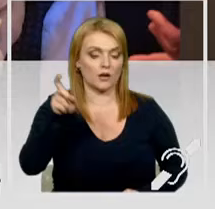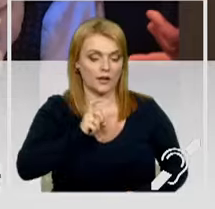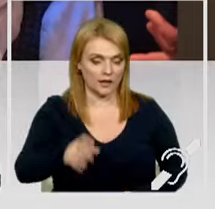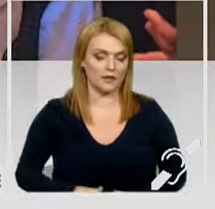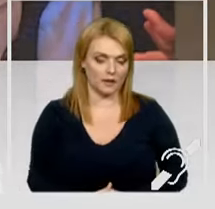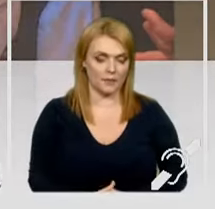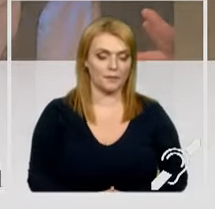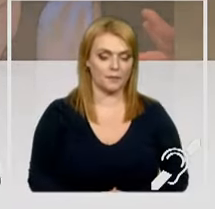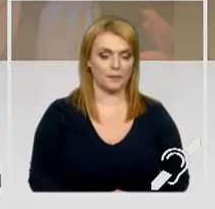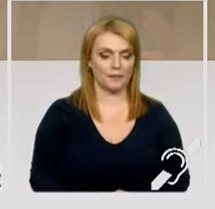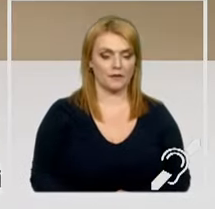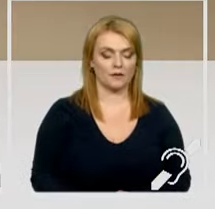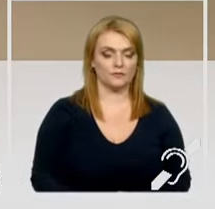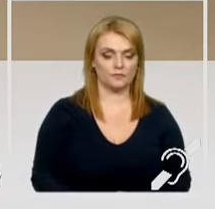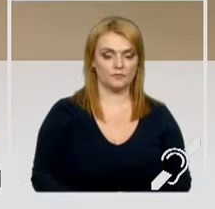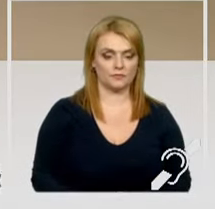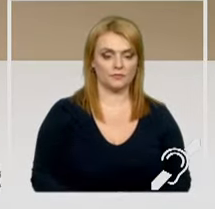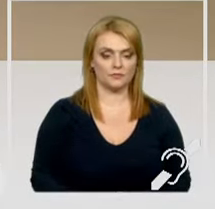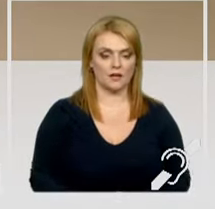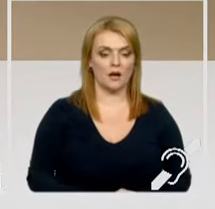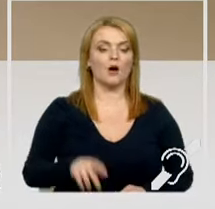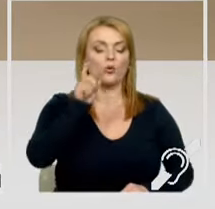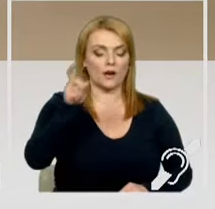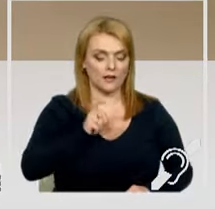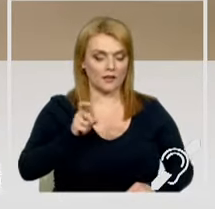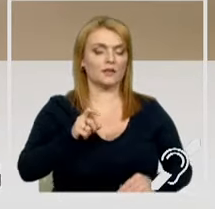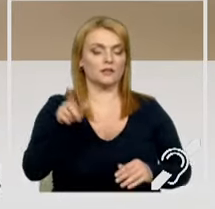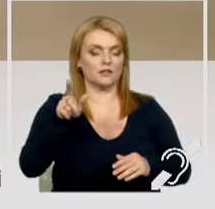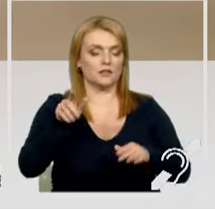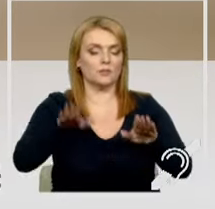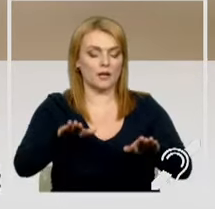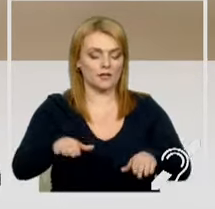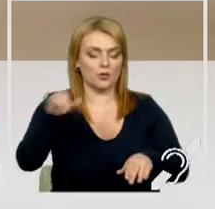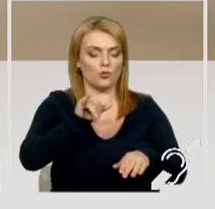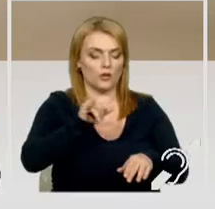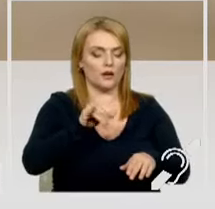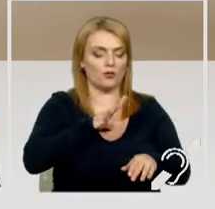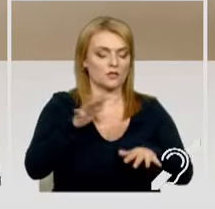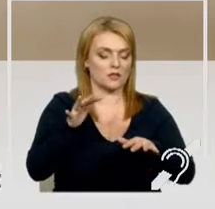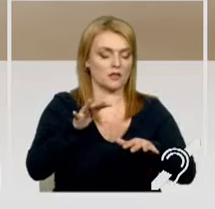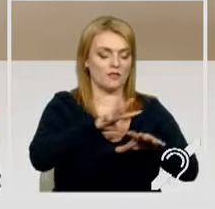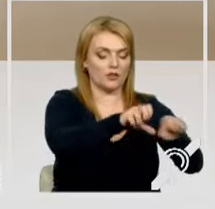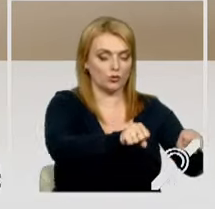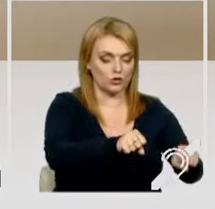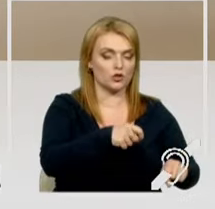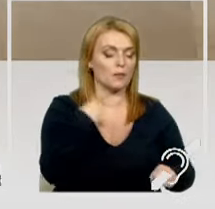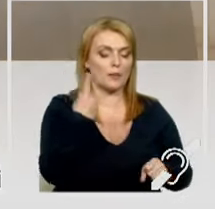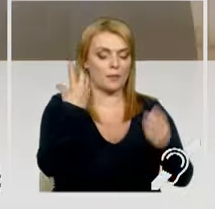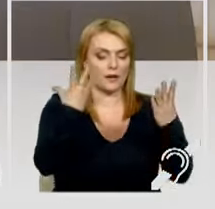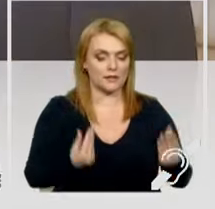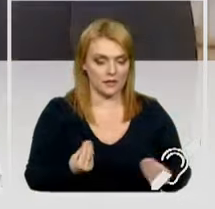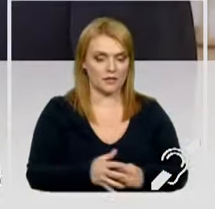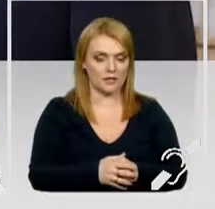chiev într o localitate atacată de ruși încă din primele zile de invazie raiz a aflat că militarul rus a vândut apartamentul din